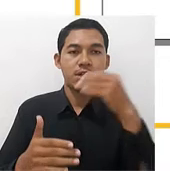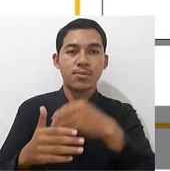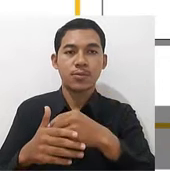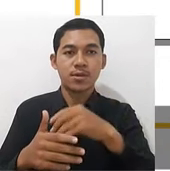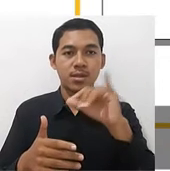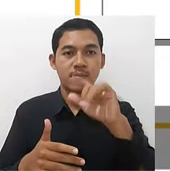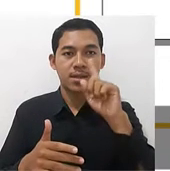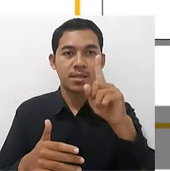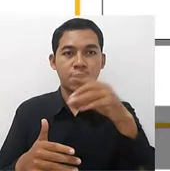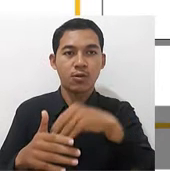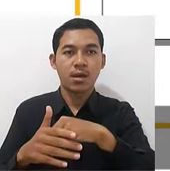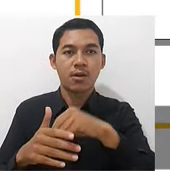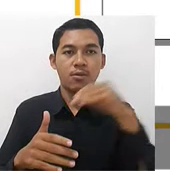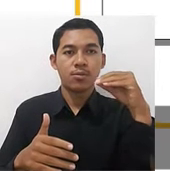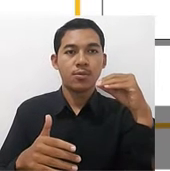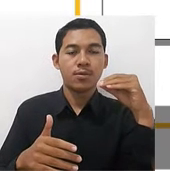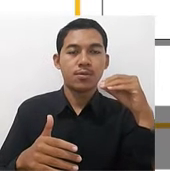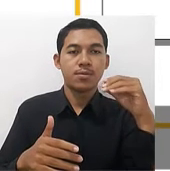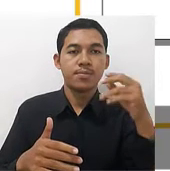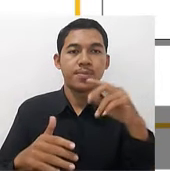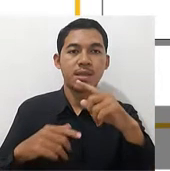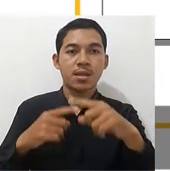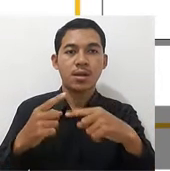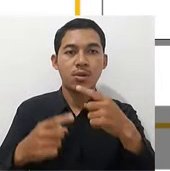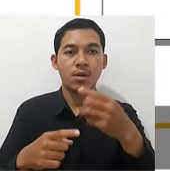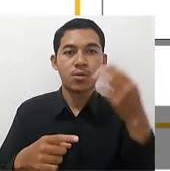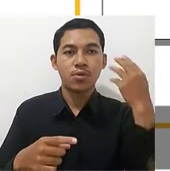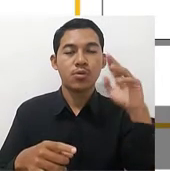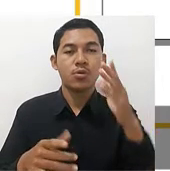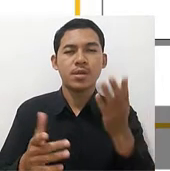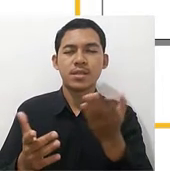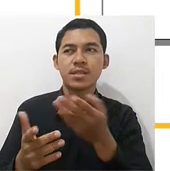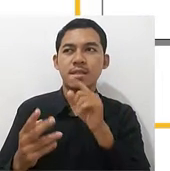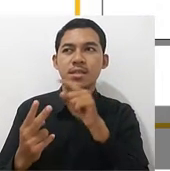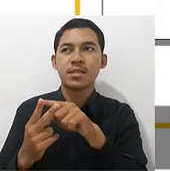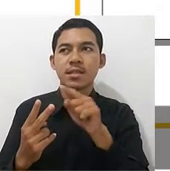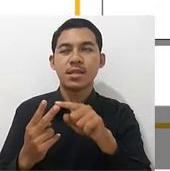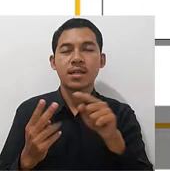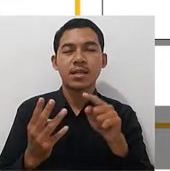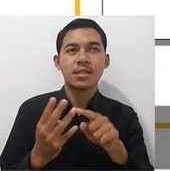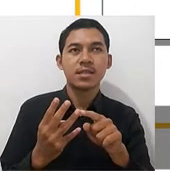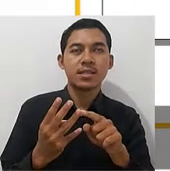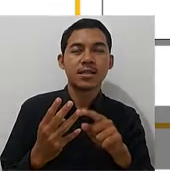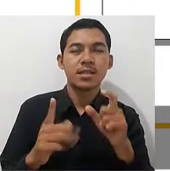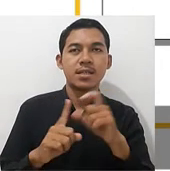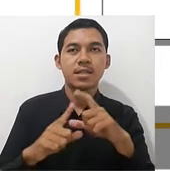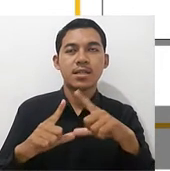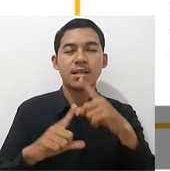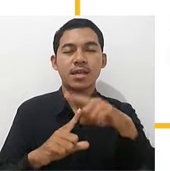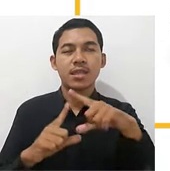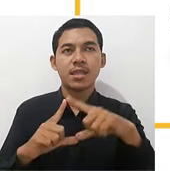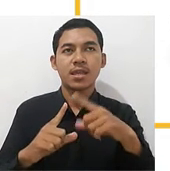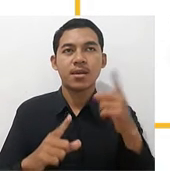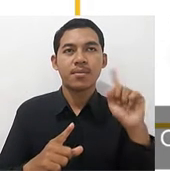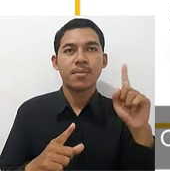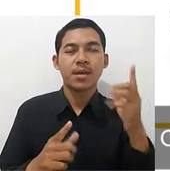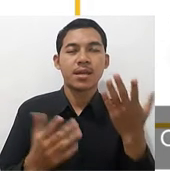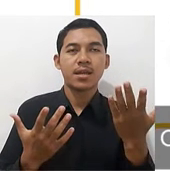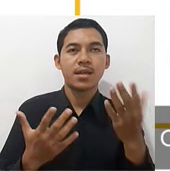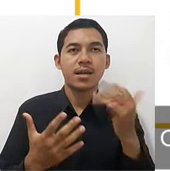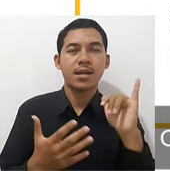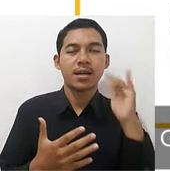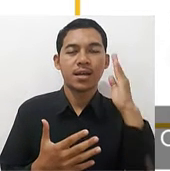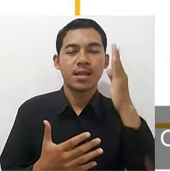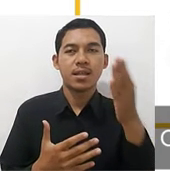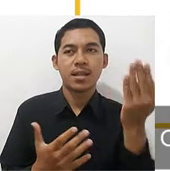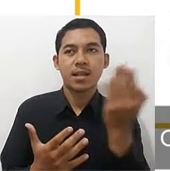gitu. Dan si selektor ini berperan untuk menyeleksi data mana yang kira-kira dapat melaluinya. Oke, oke, next.